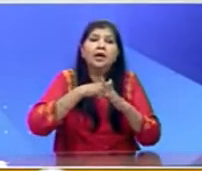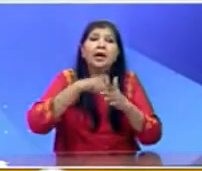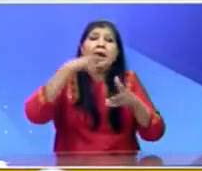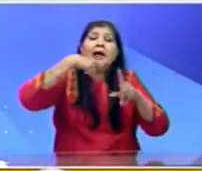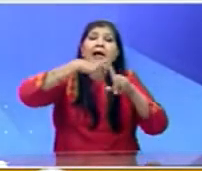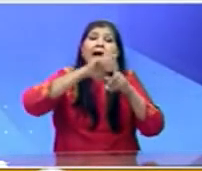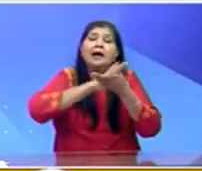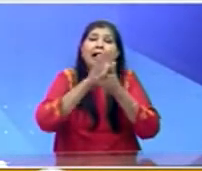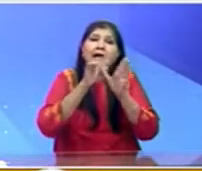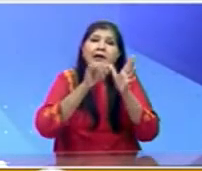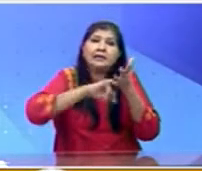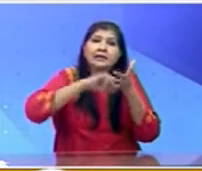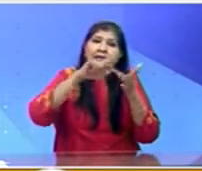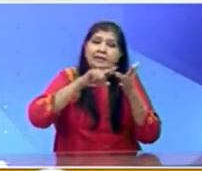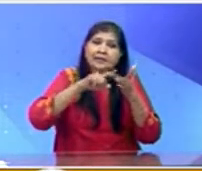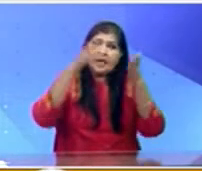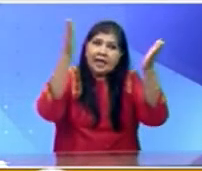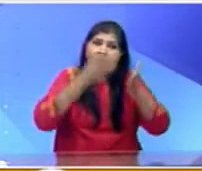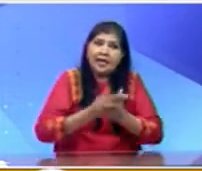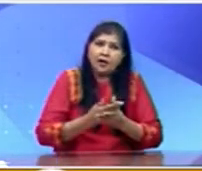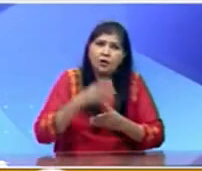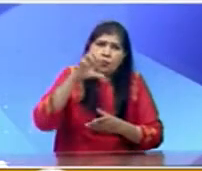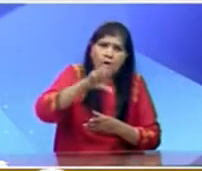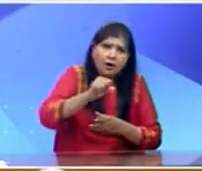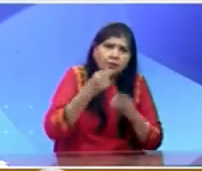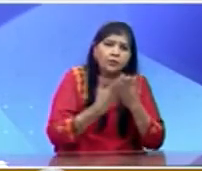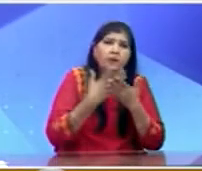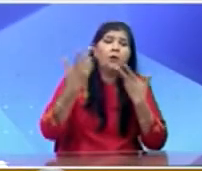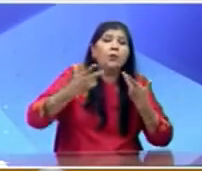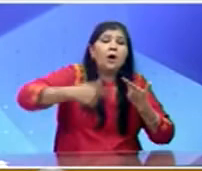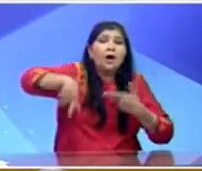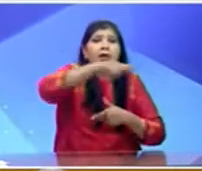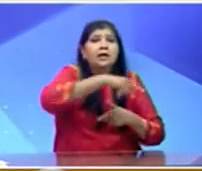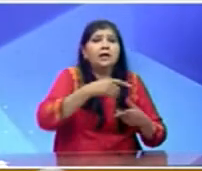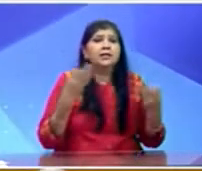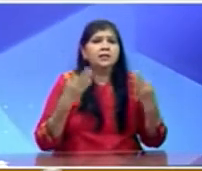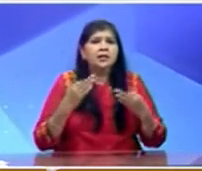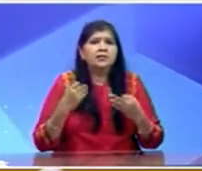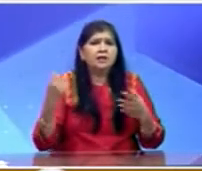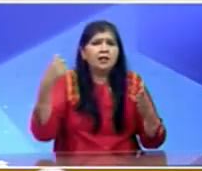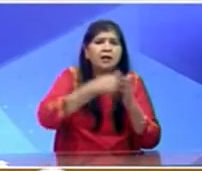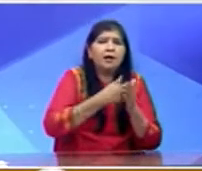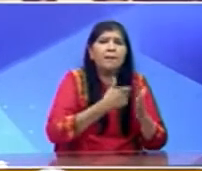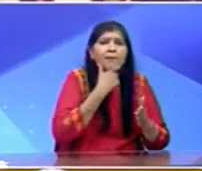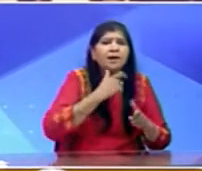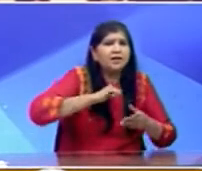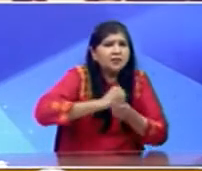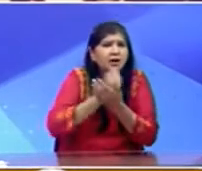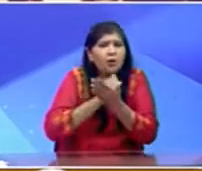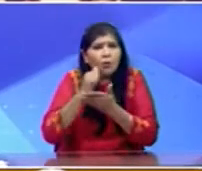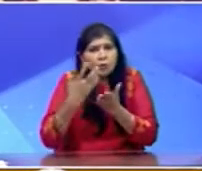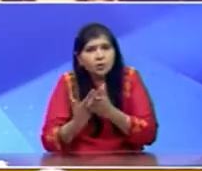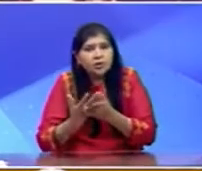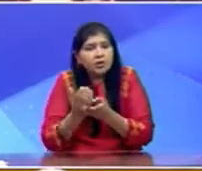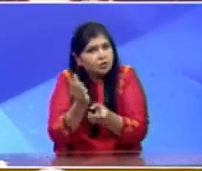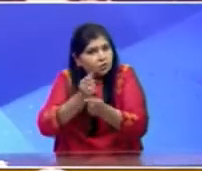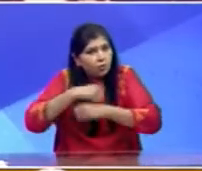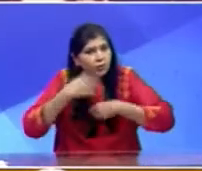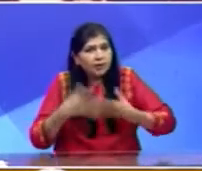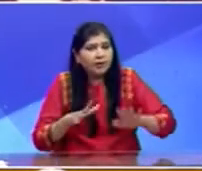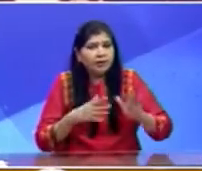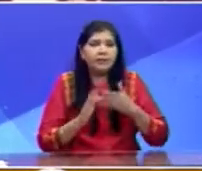पर नियंत्रण करने और वहां की संस्कृति पर प्रहार करने की अंग्रेजों की साजिश